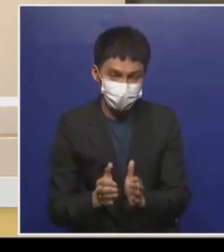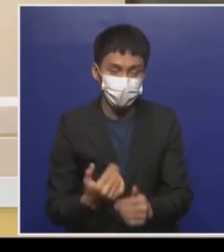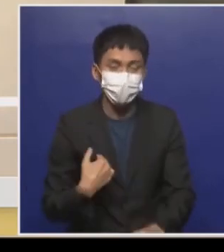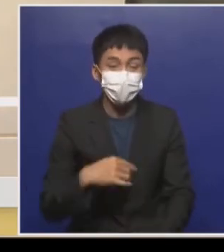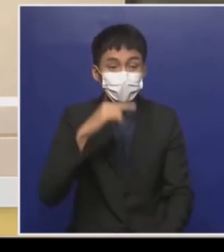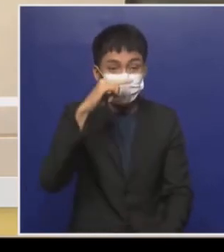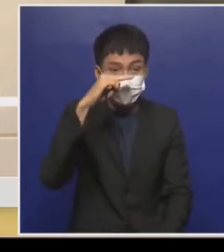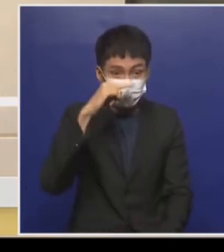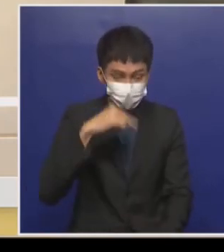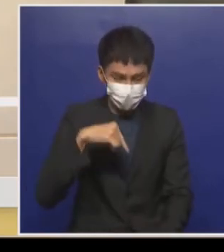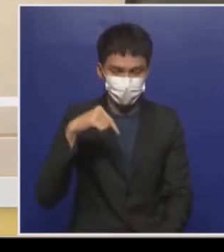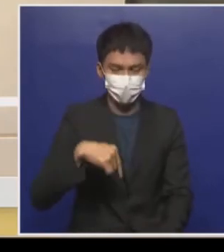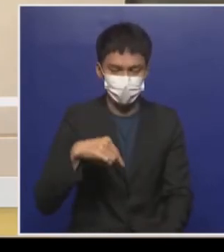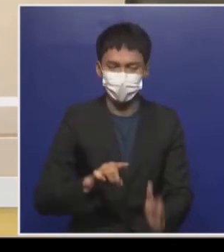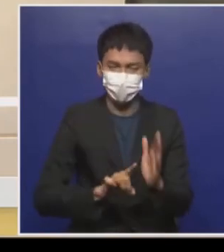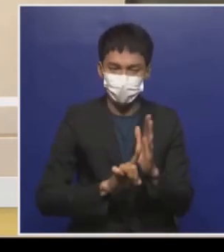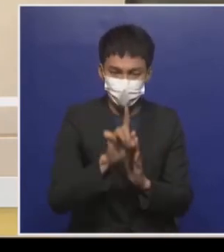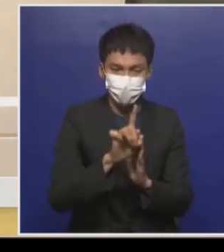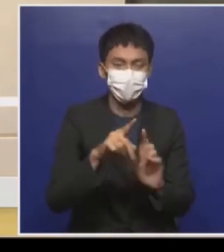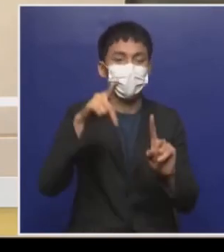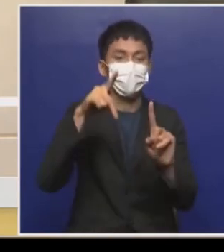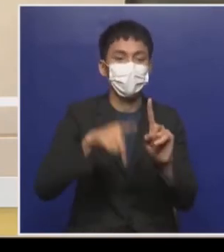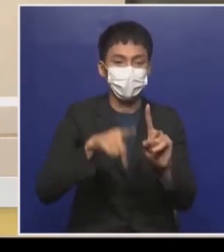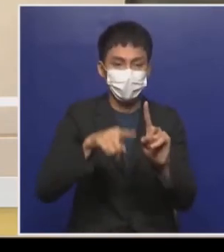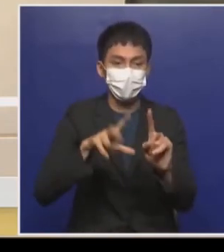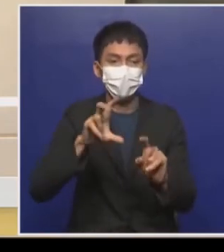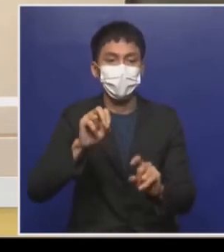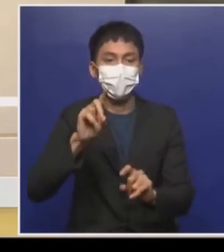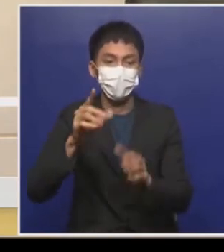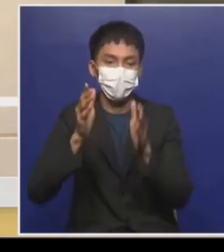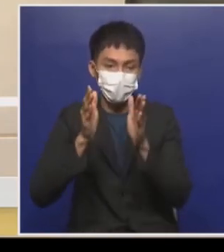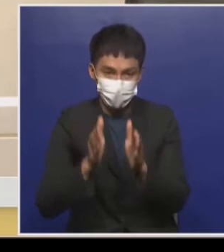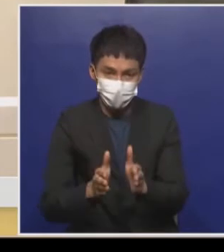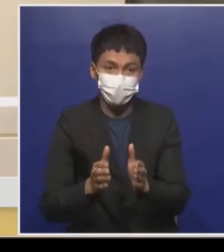ก็สูงถึง 1,000 กับ 31 ท่าน